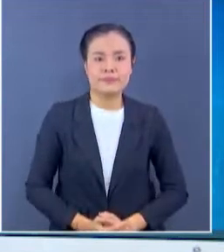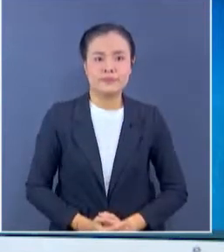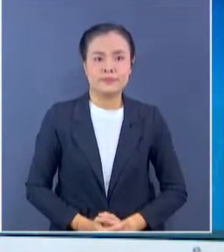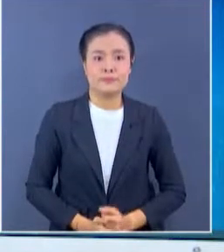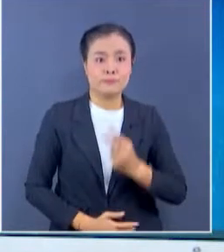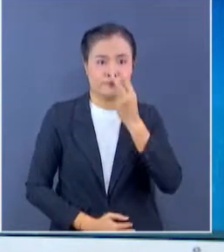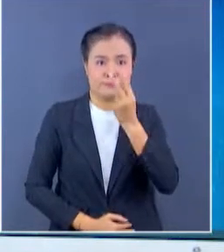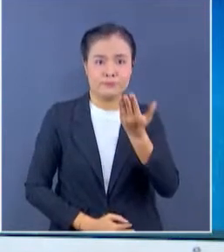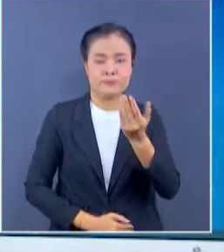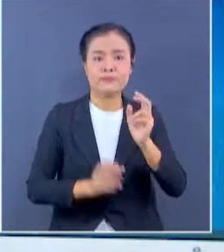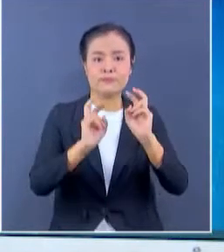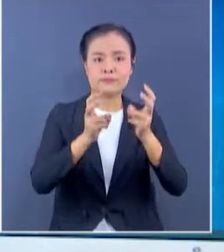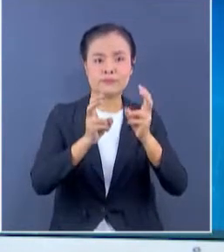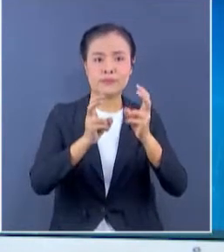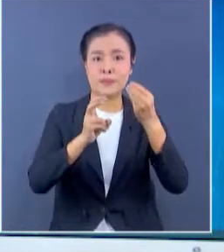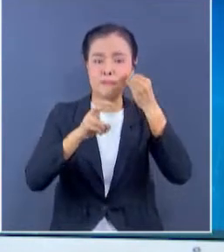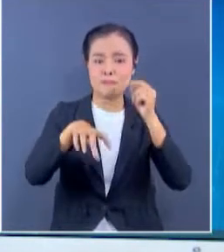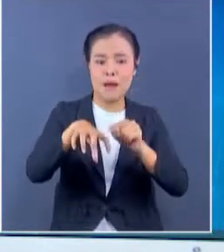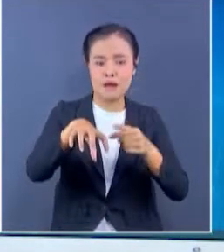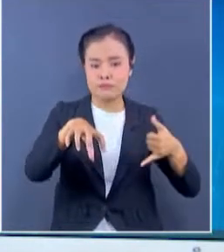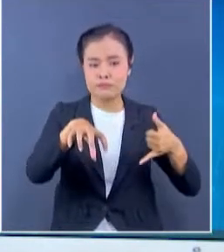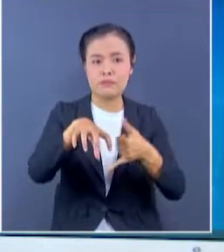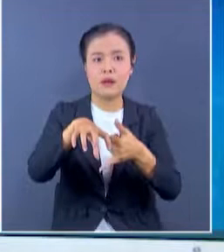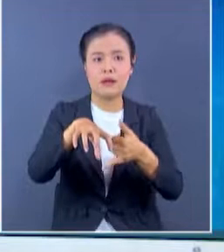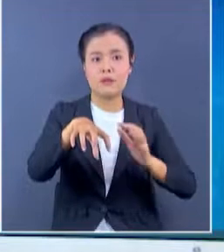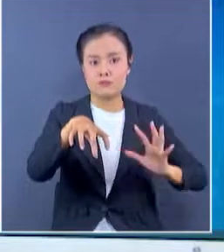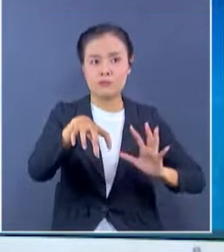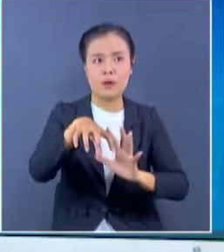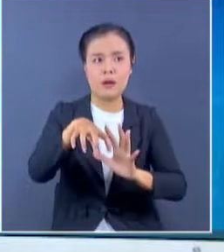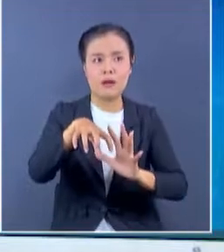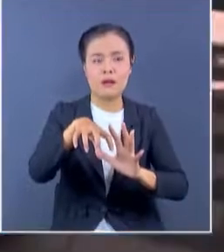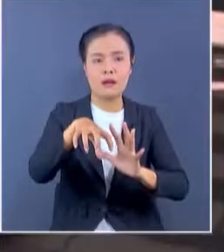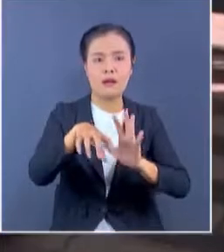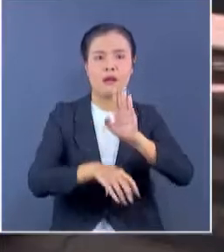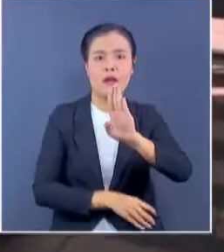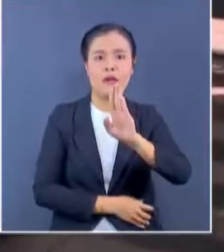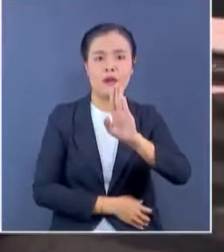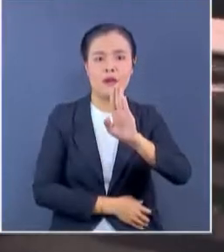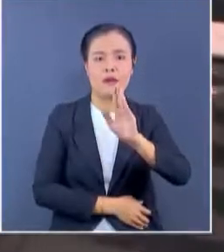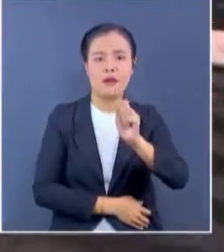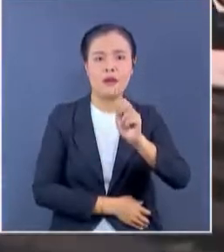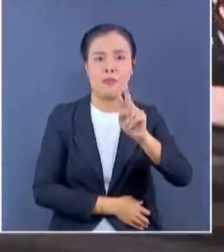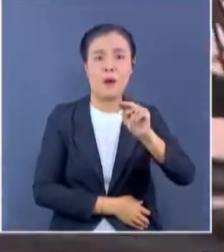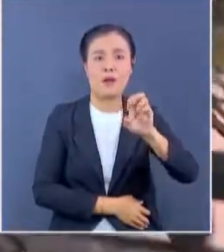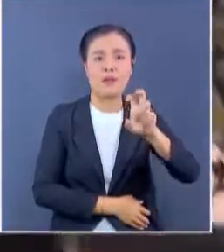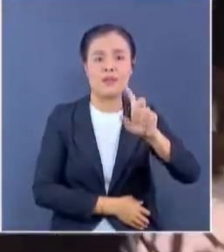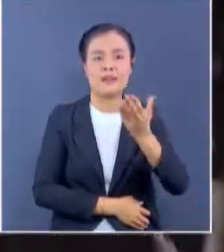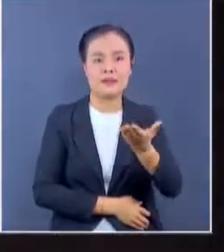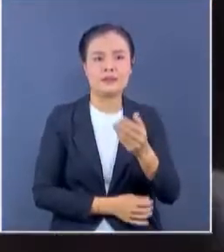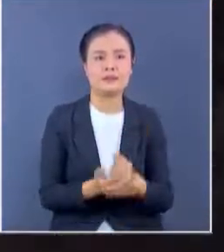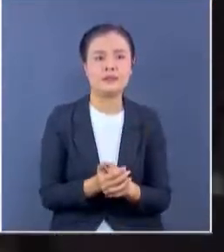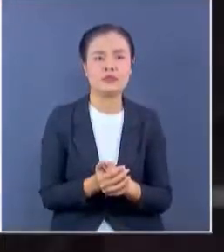ไปดูกันต่อครับเรื่องของการไปบุคคลบ้านพักของ บอนนี ่ดารุมะซูชิเน่เมื่อวานนี้ไปเจอ